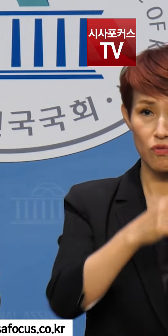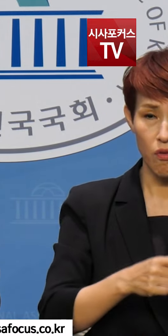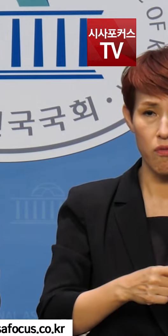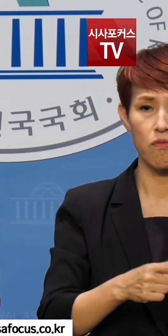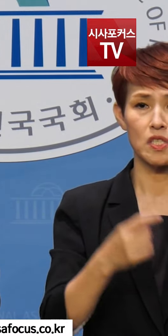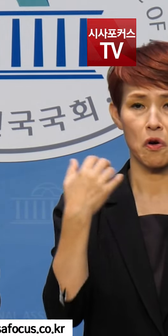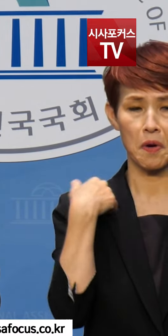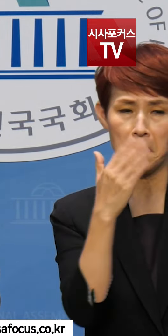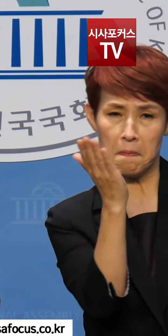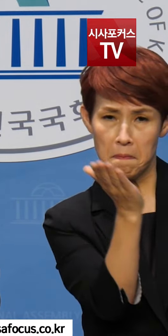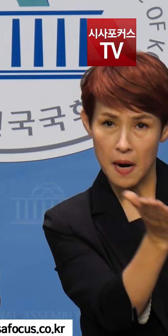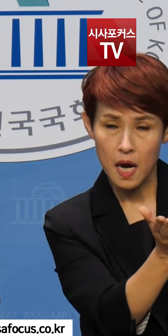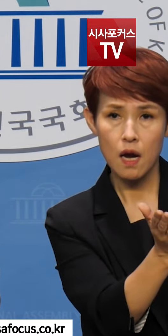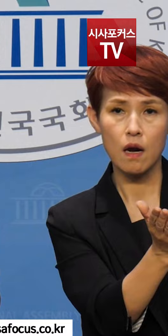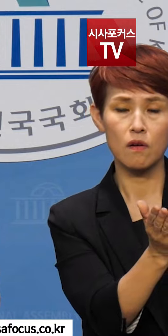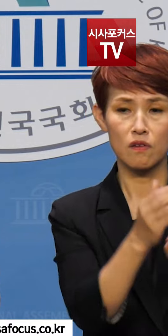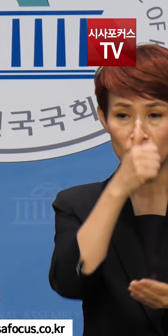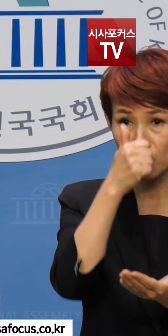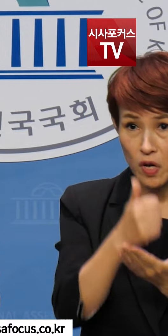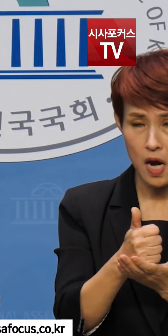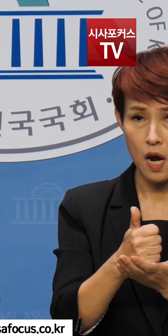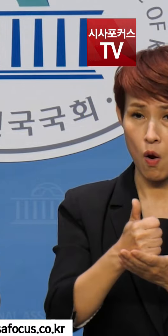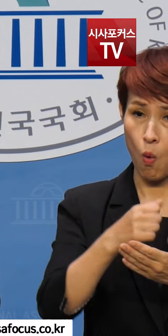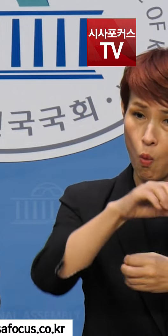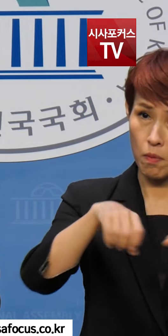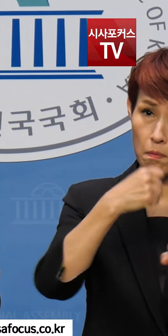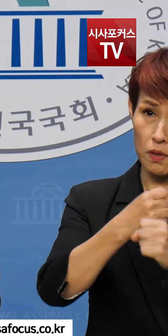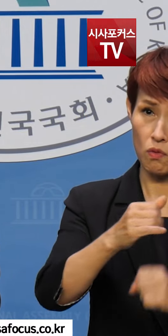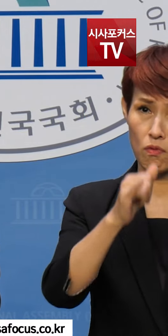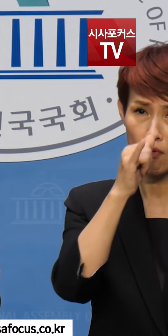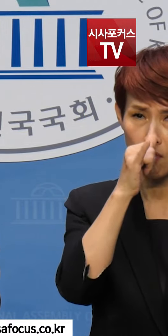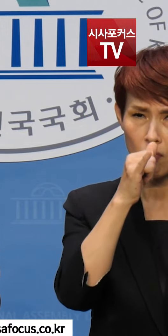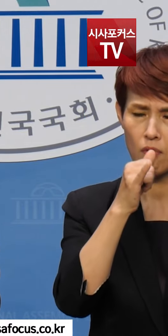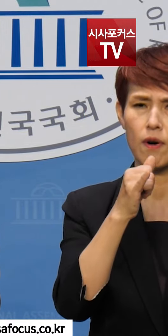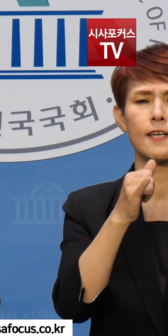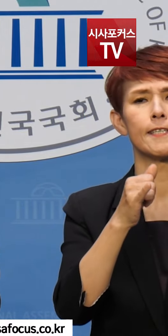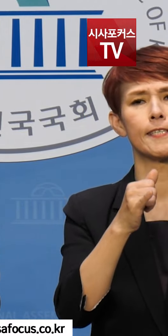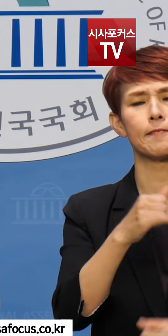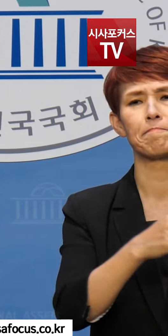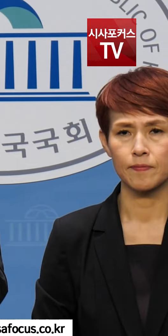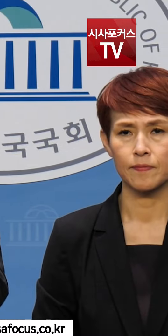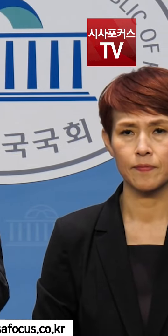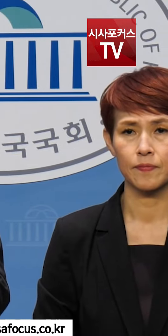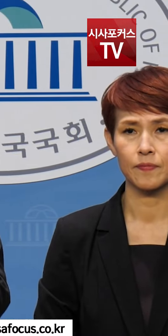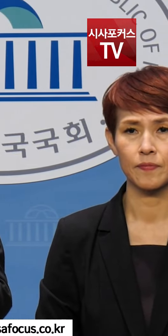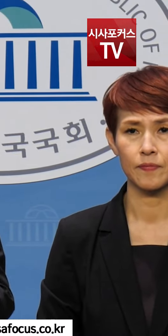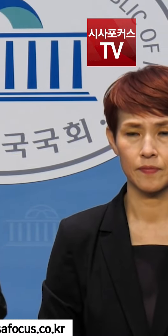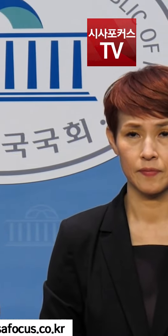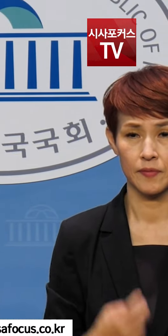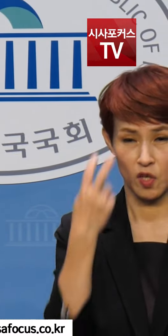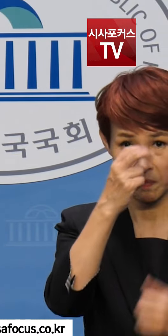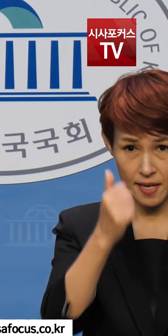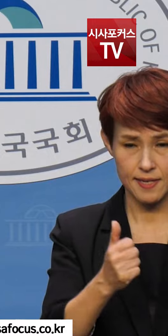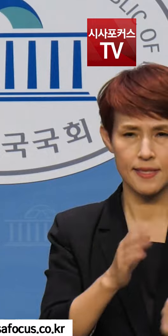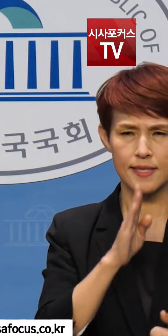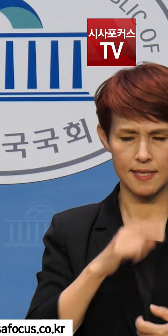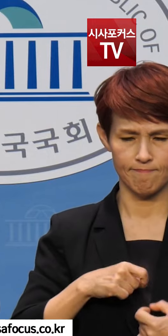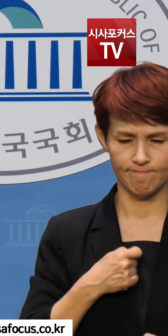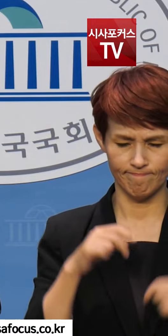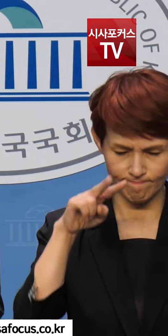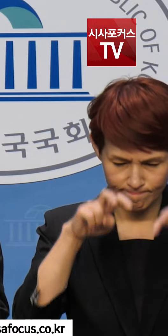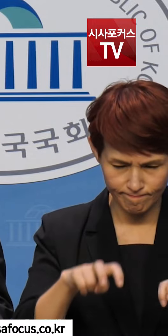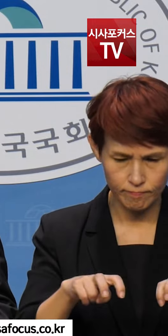정권의 입맛에 맞춰서 범죄를 만들어내고 있다는 것을 증언한 것이기 때문입니다. 검찰은 진실을 밝히는